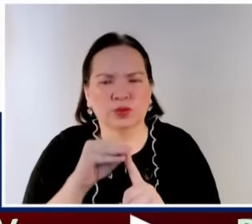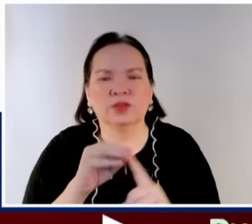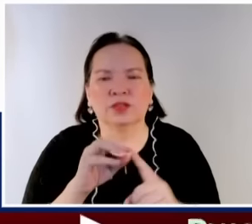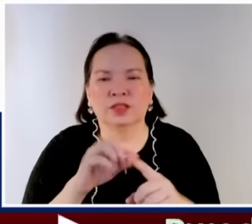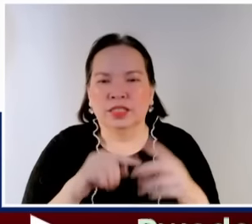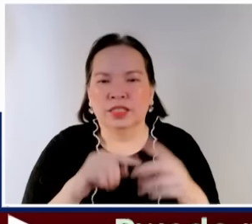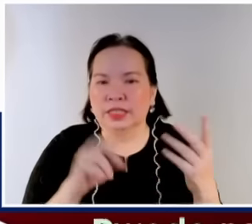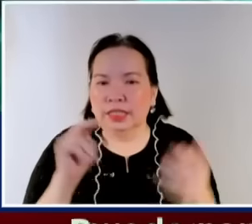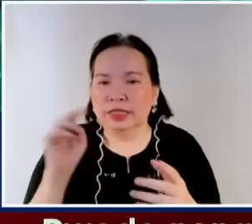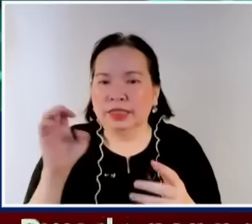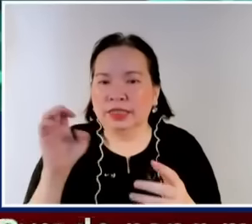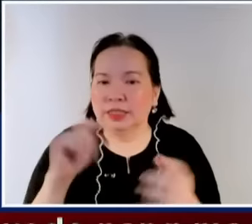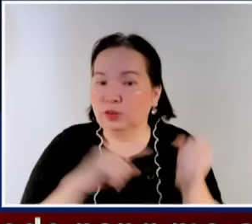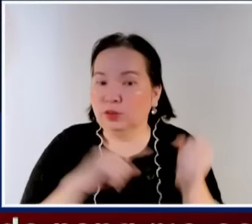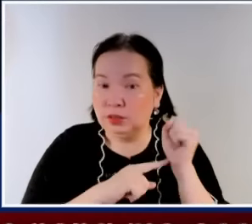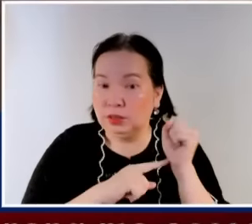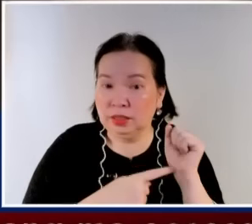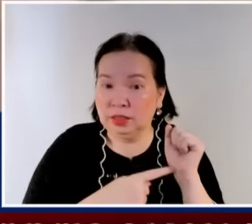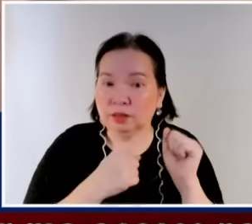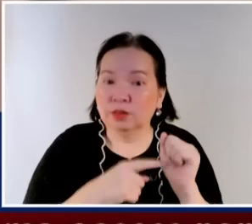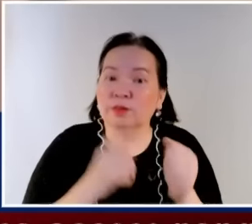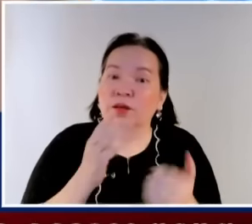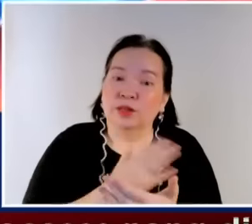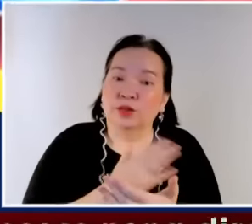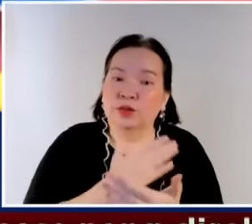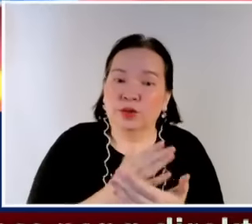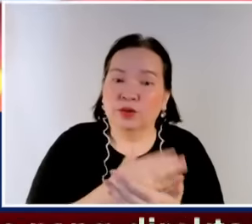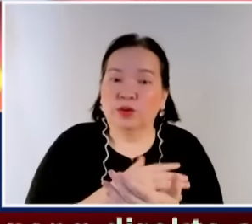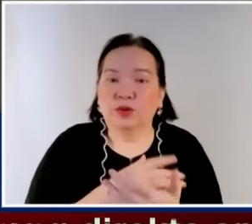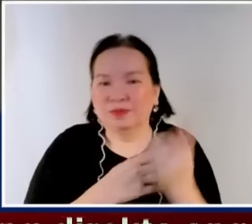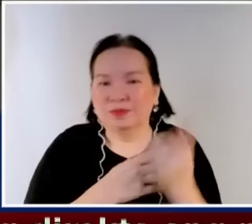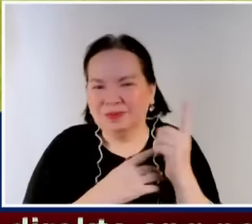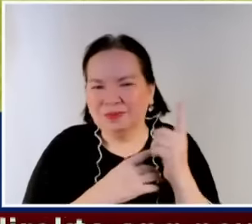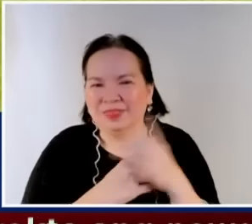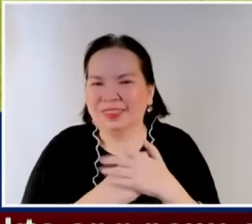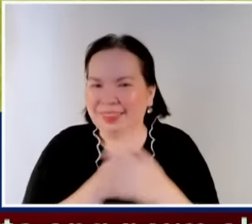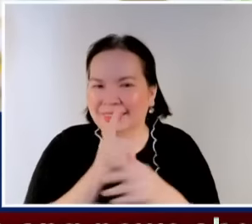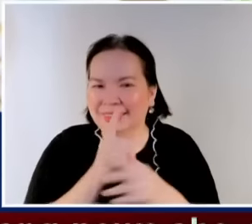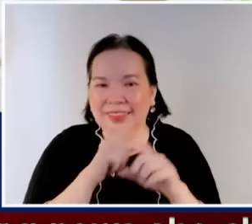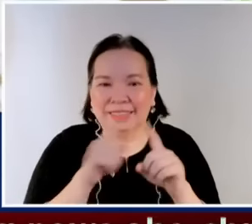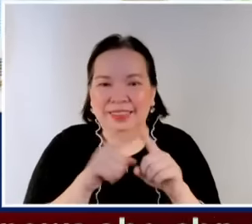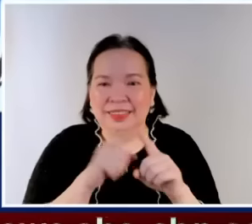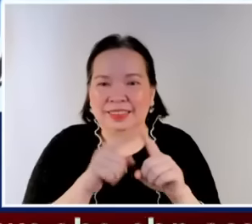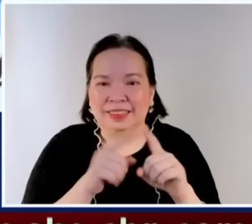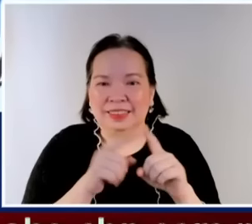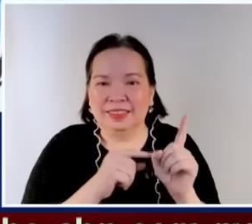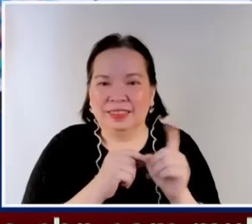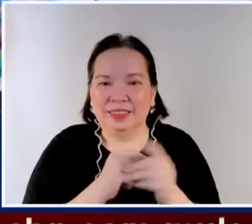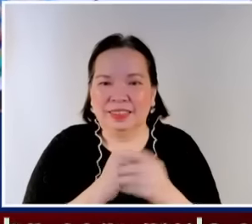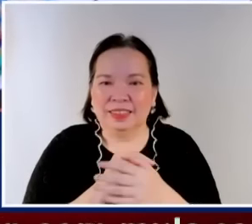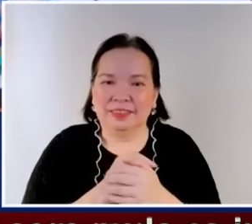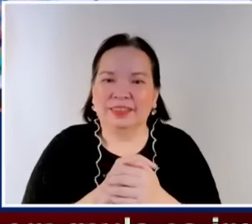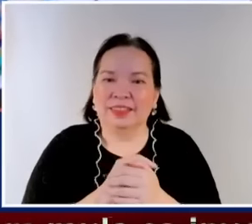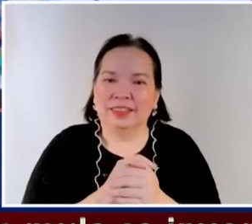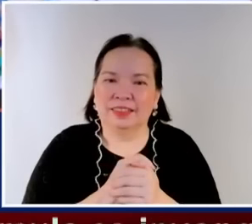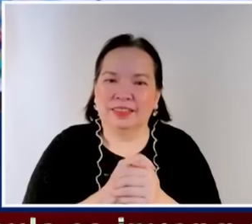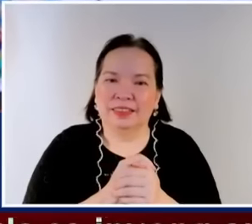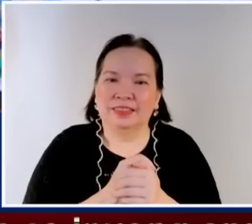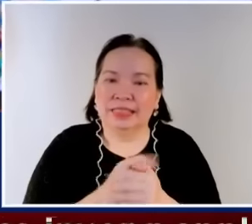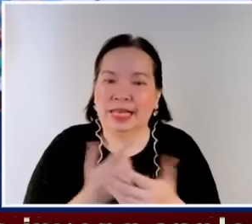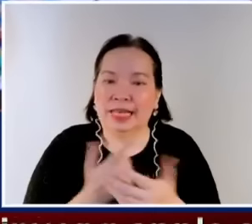NCCT Originals na mga awit ni Pina, Merriam's Online World, Wellness Kada at Mang Lalakbay. Inilunsad